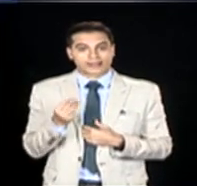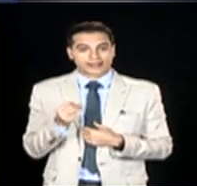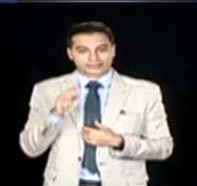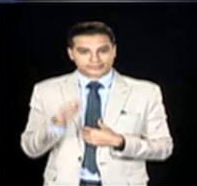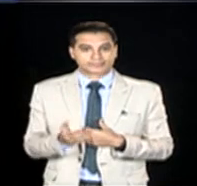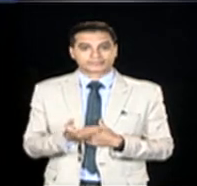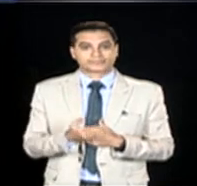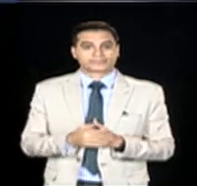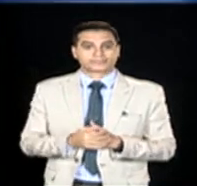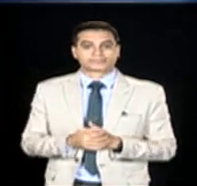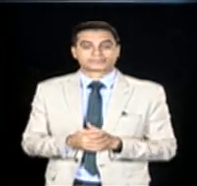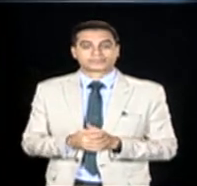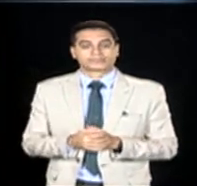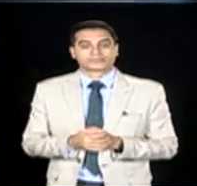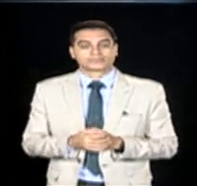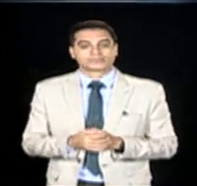نقطة.